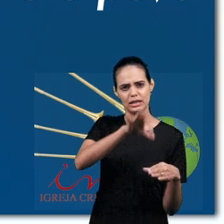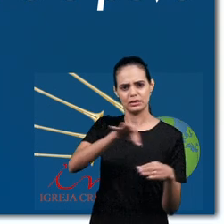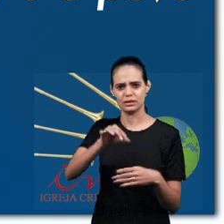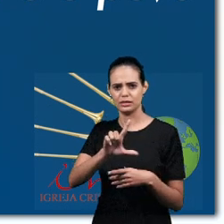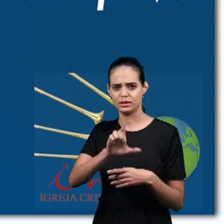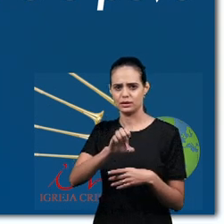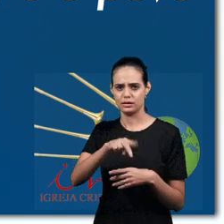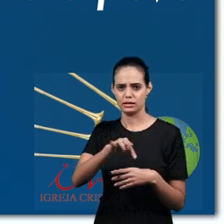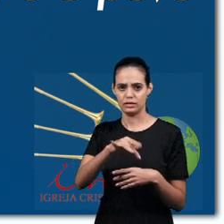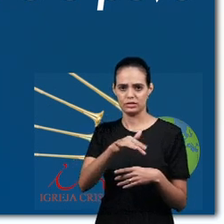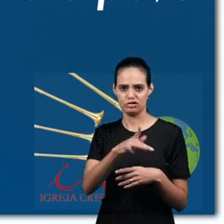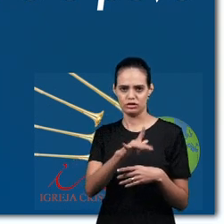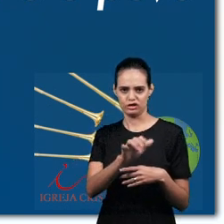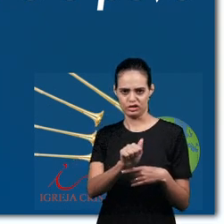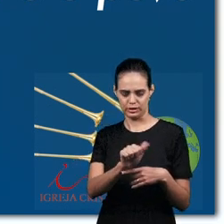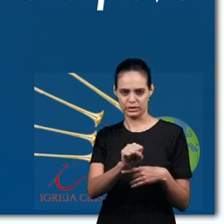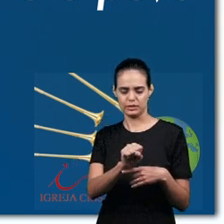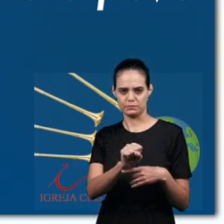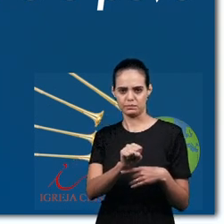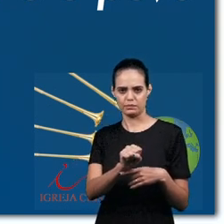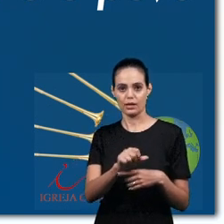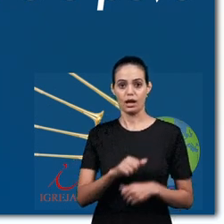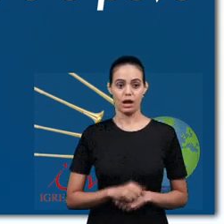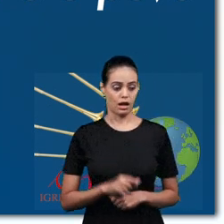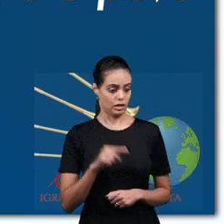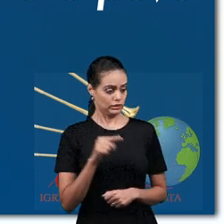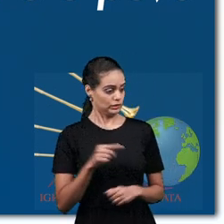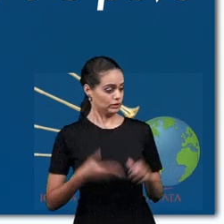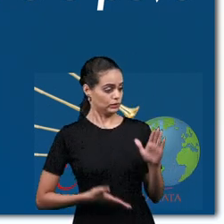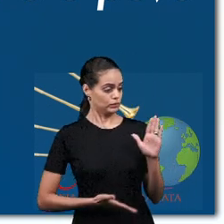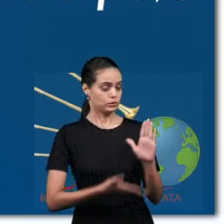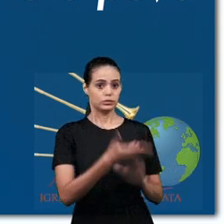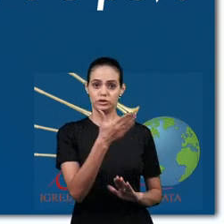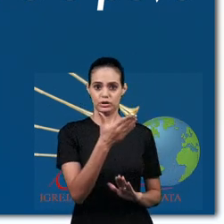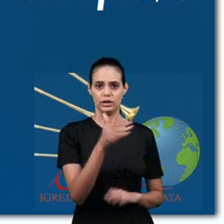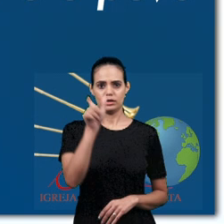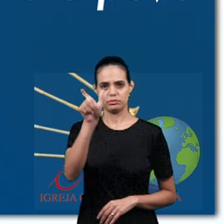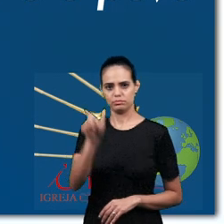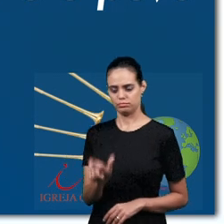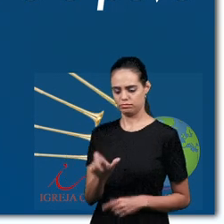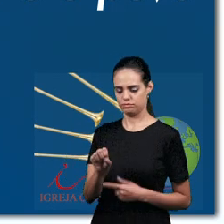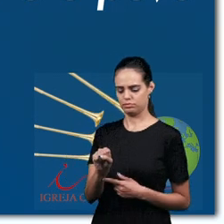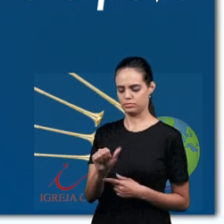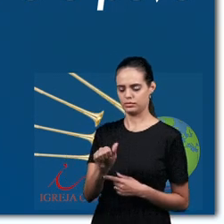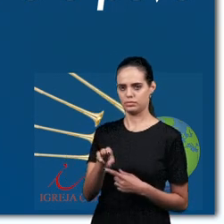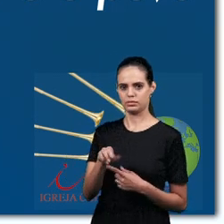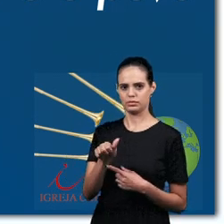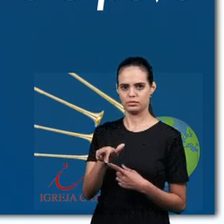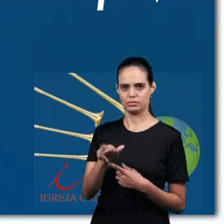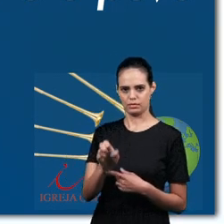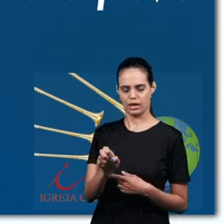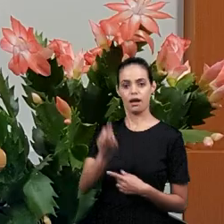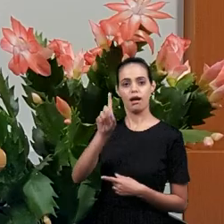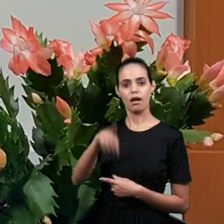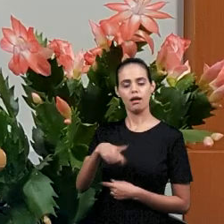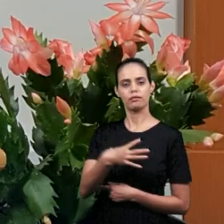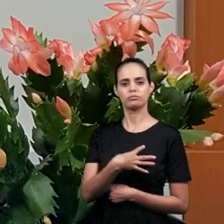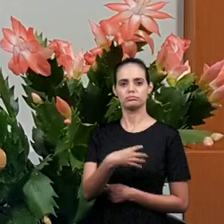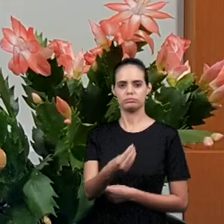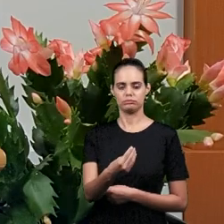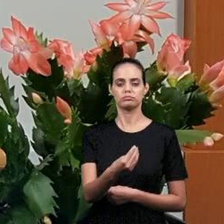de Sama, c'est du fils. Voyons le Saint-Esprit, Joseph Bassebet. Nous avons vu la figure du Père, la